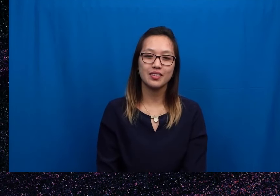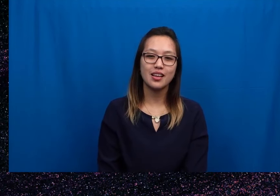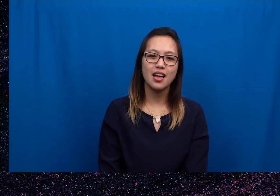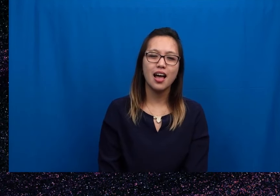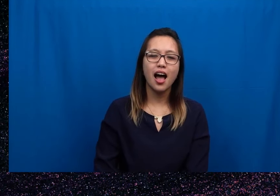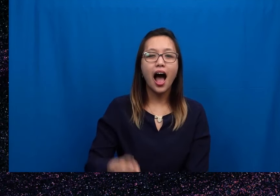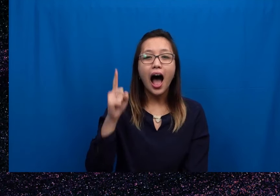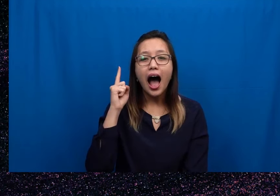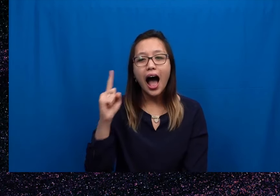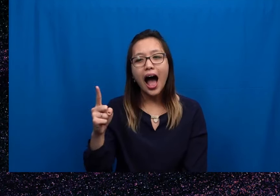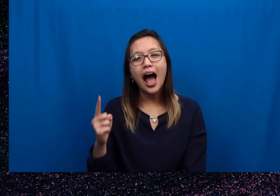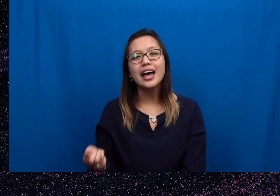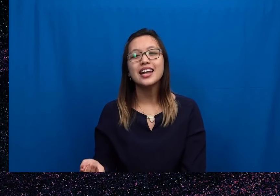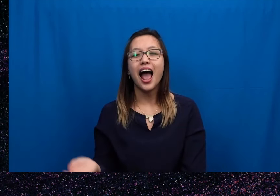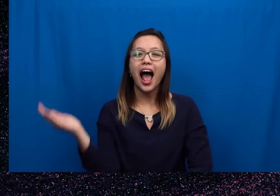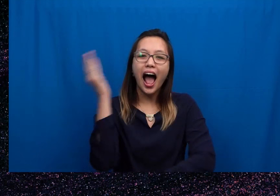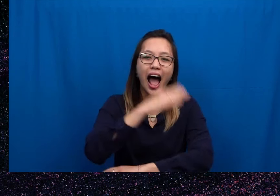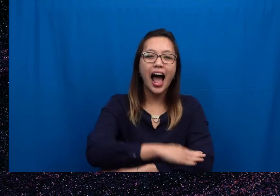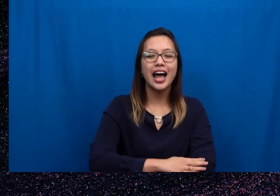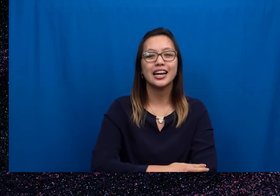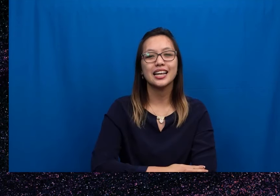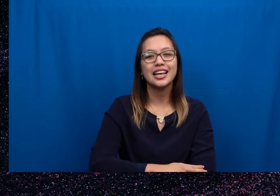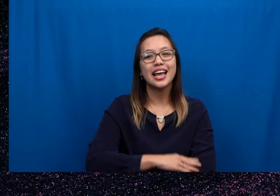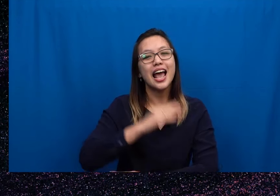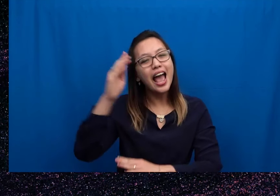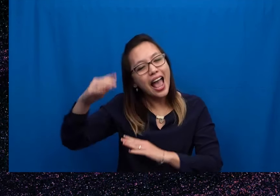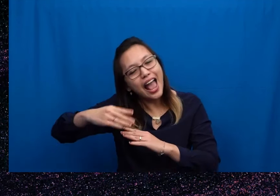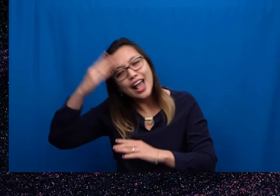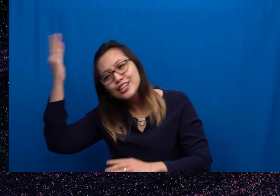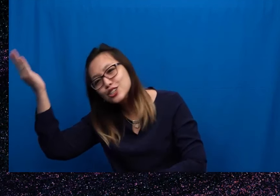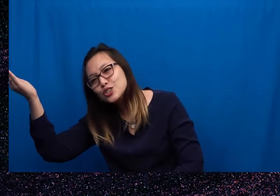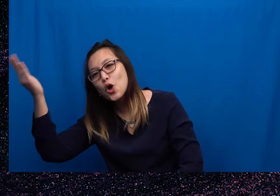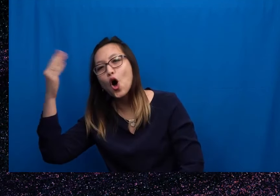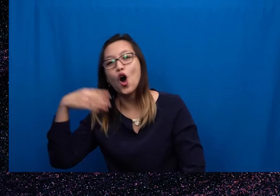hidup, ada hari